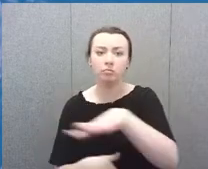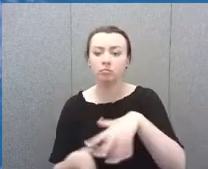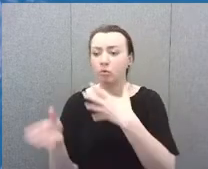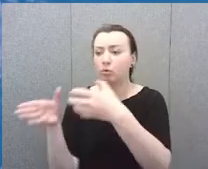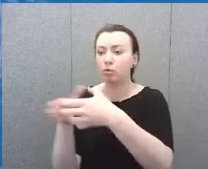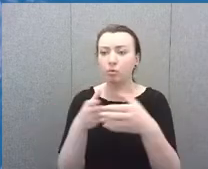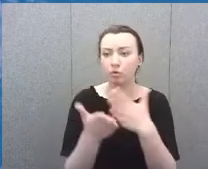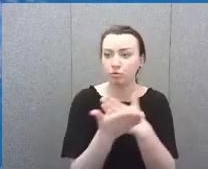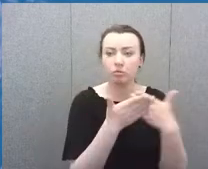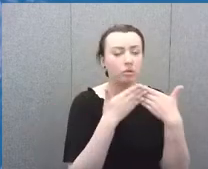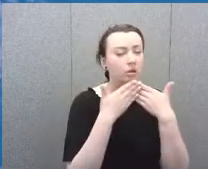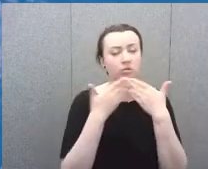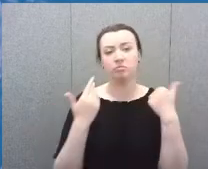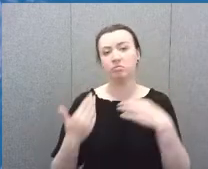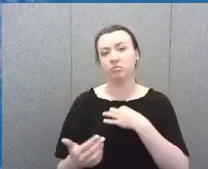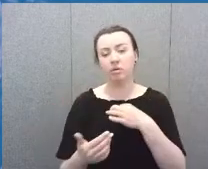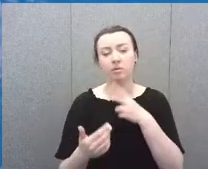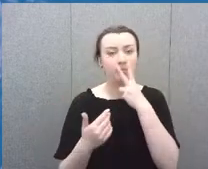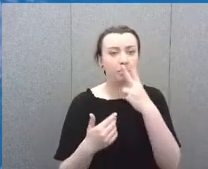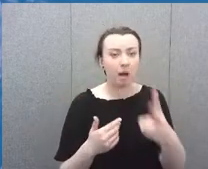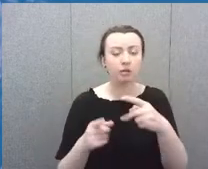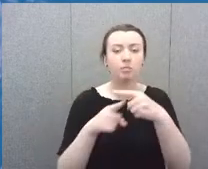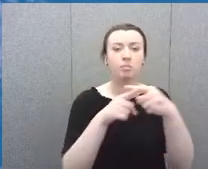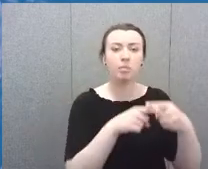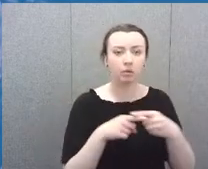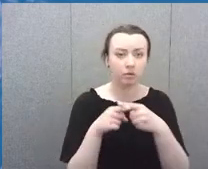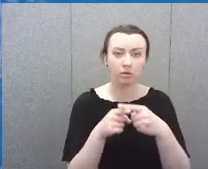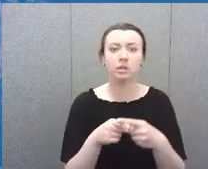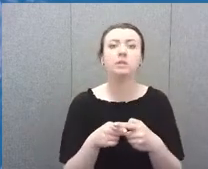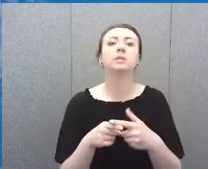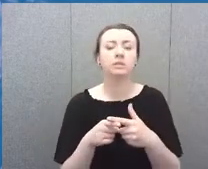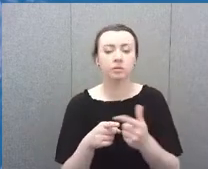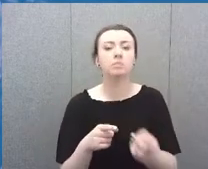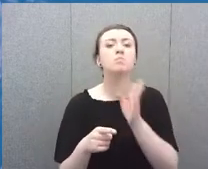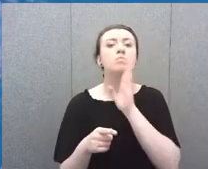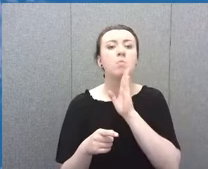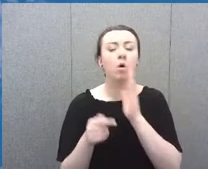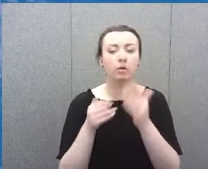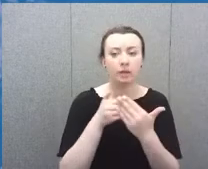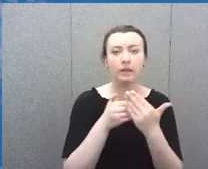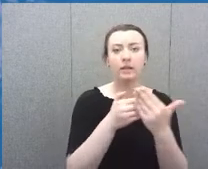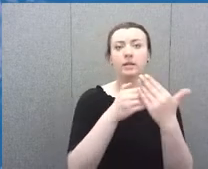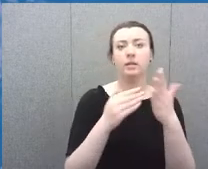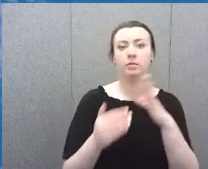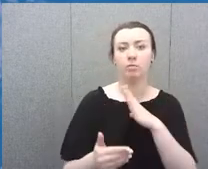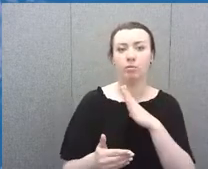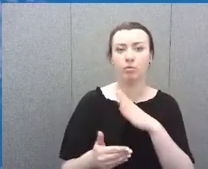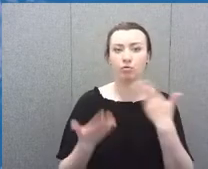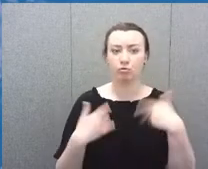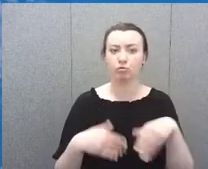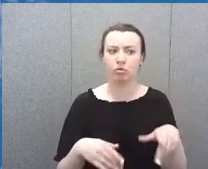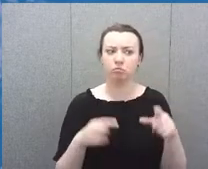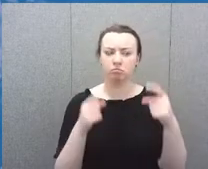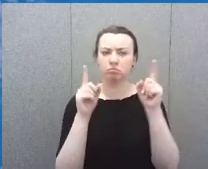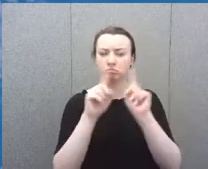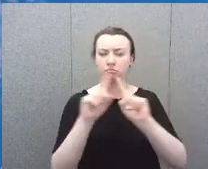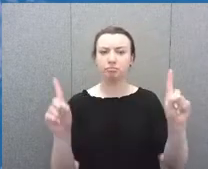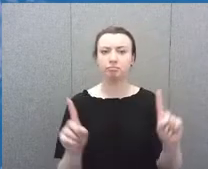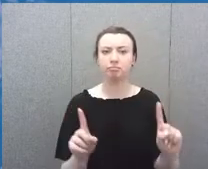именно появление женского лидерства в Беларуси, что тоже было очень как-то неожиданно